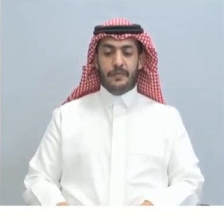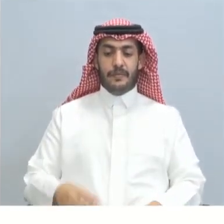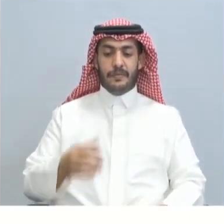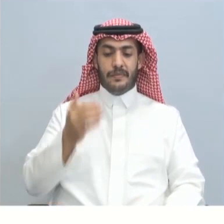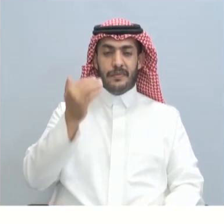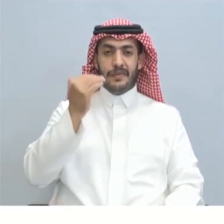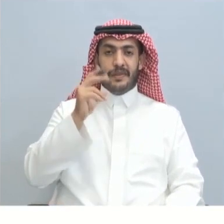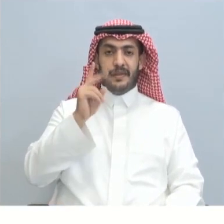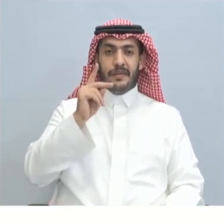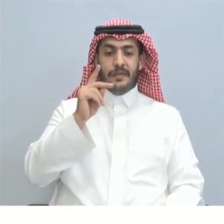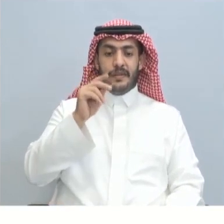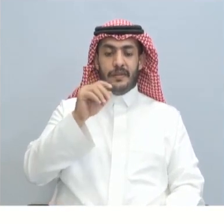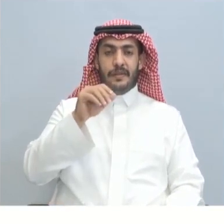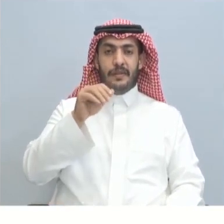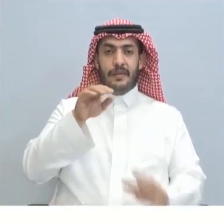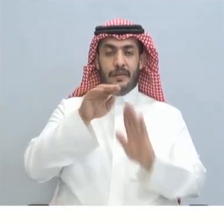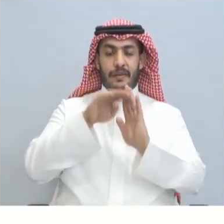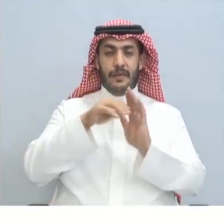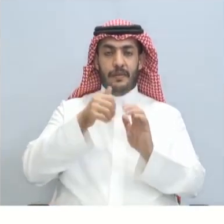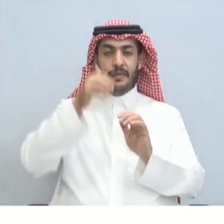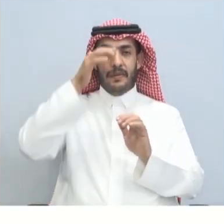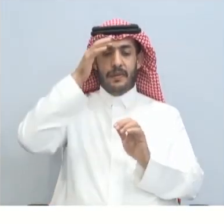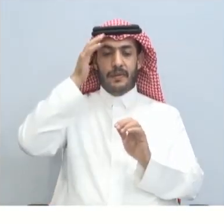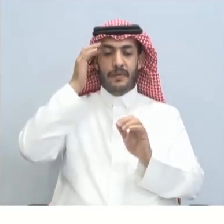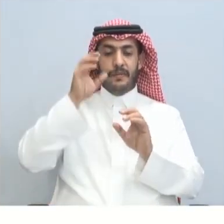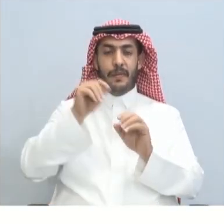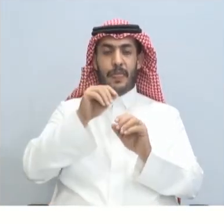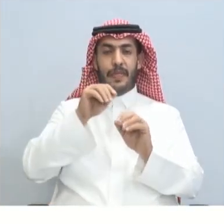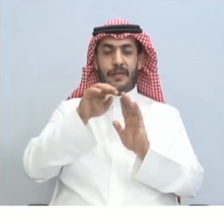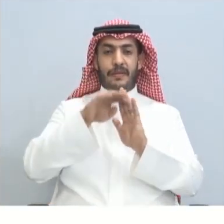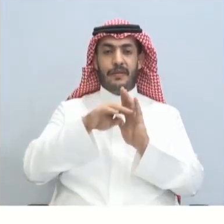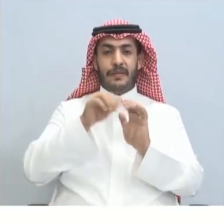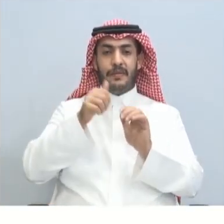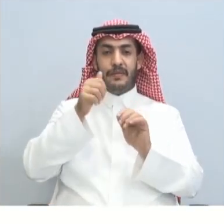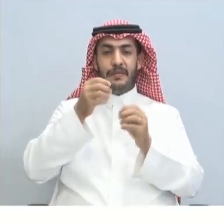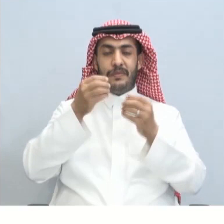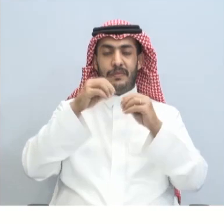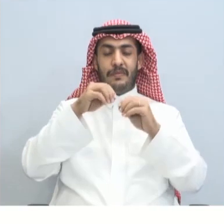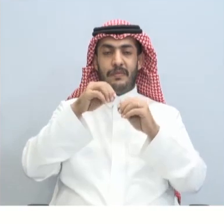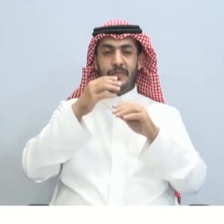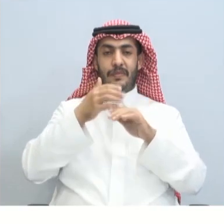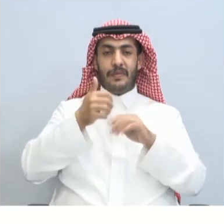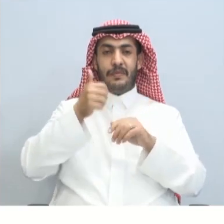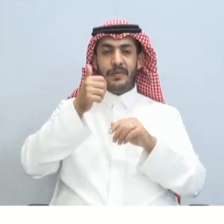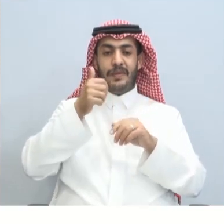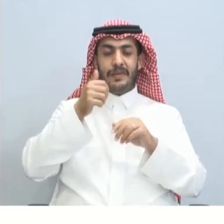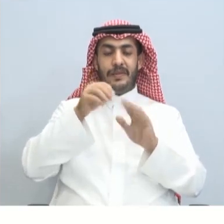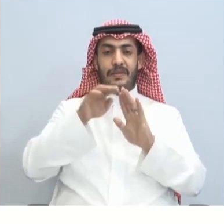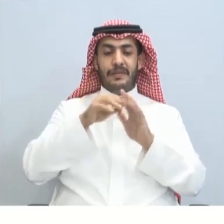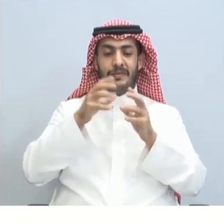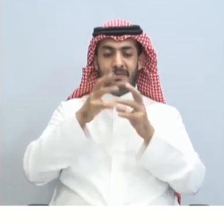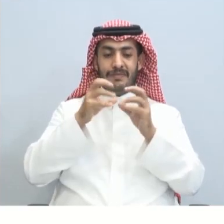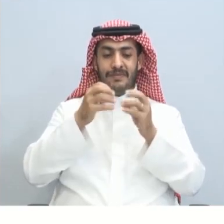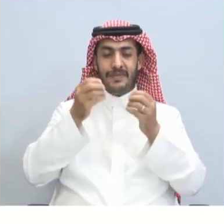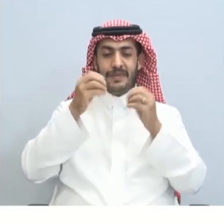الفلوريد ذكرنا بانها تحدث عندما تتعرض بعض المعادن للاشعه فوق البنفسجيه التي تجعلها تتوهج